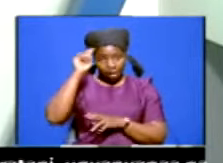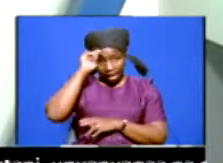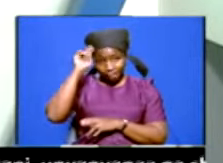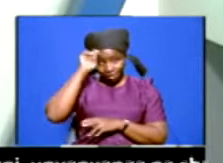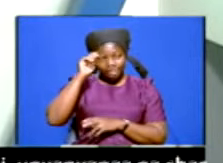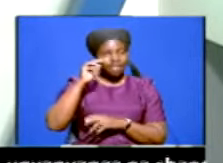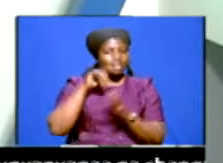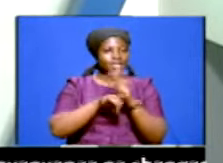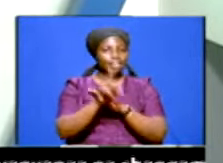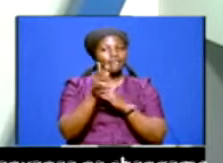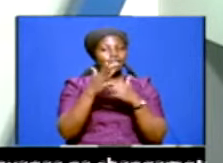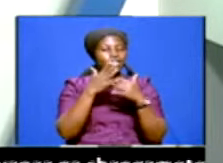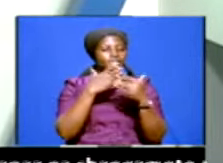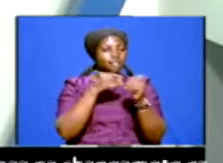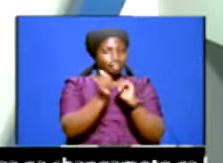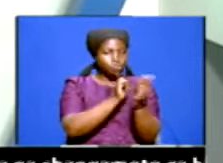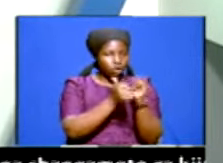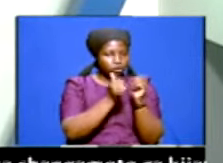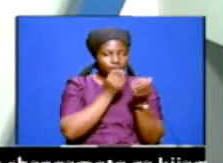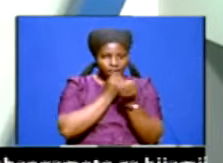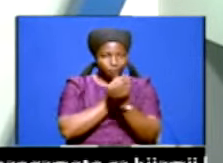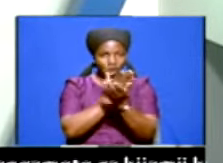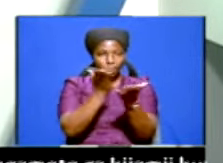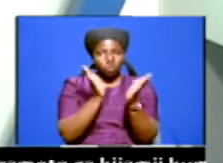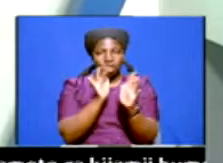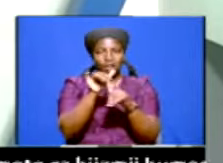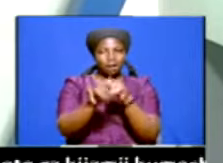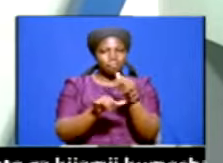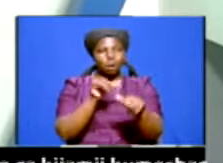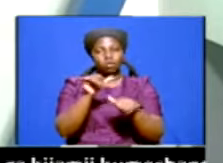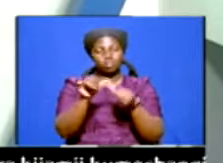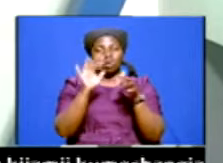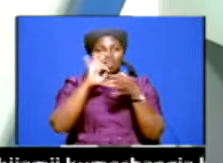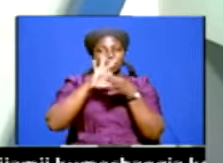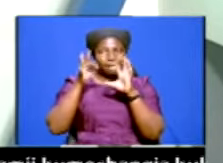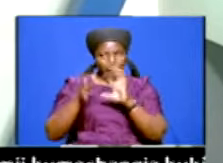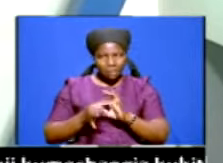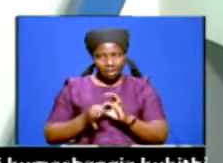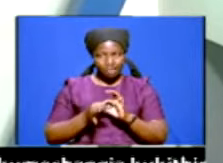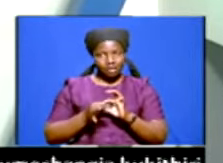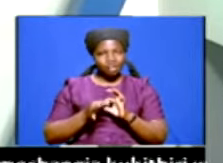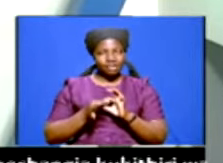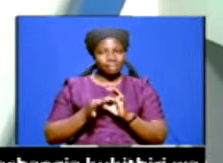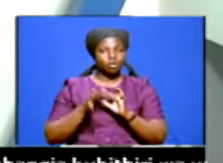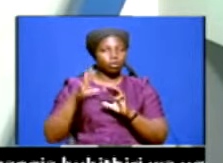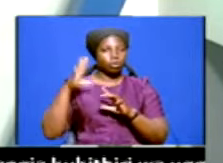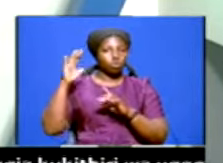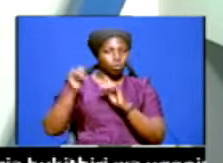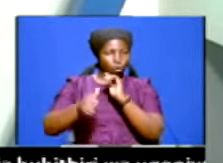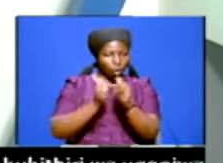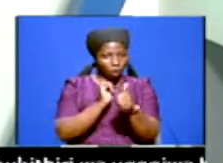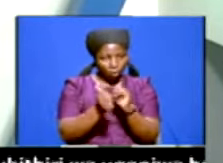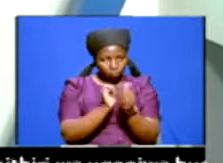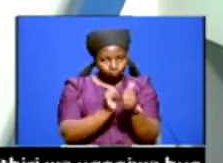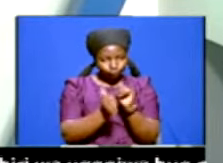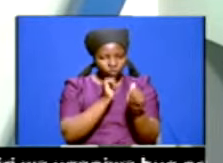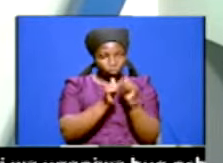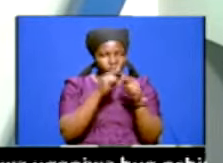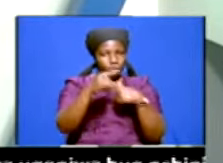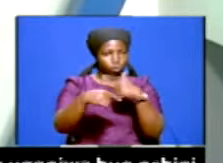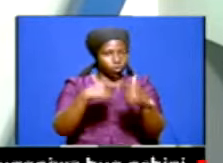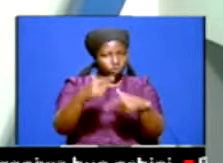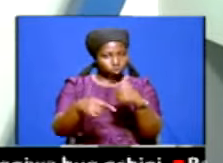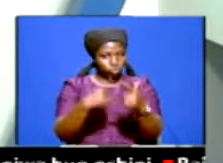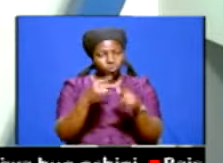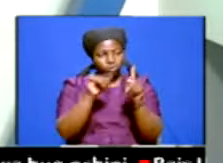kufahamisha mtazamaji kuhusiana na mbio za Olimpiki au michezo ya Olimpiki ambayo inaendelea kupamba moto mtazamaji, na mingine mingi hasa hapa